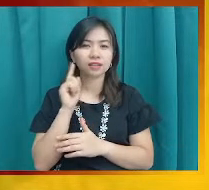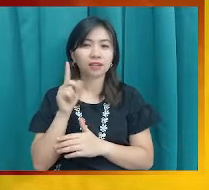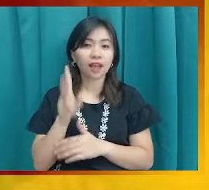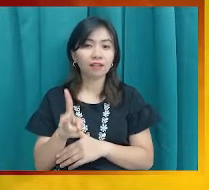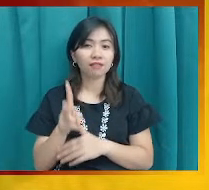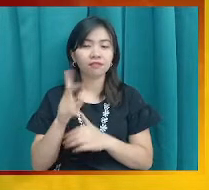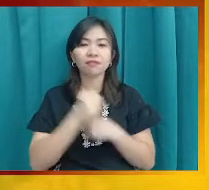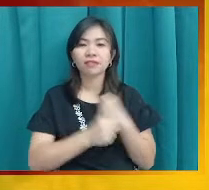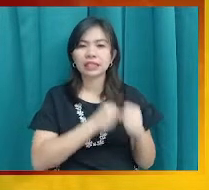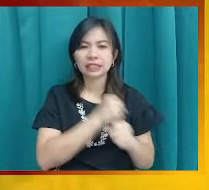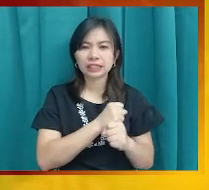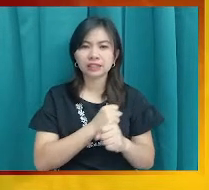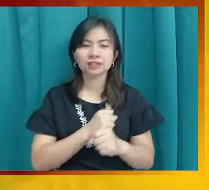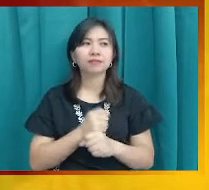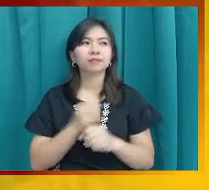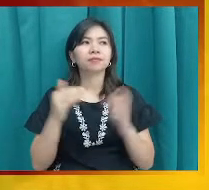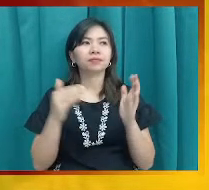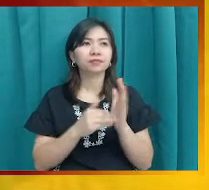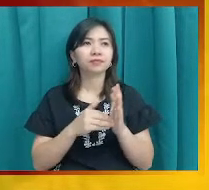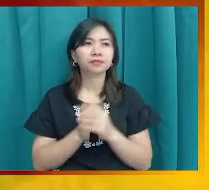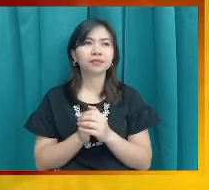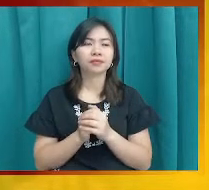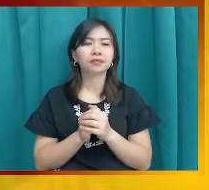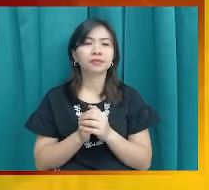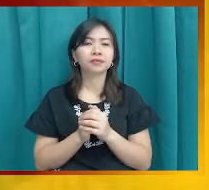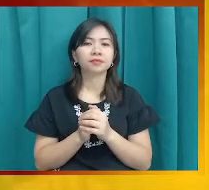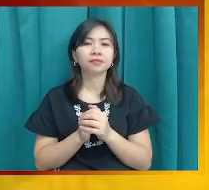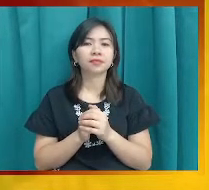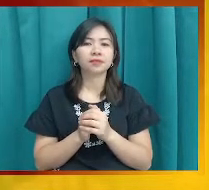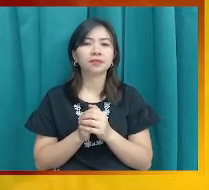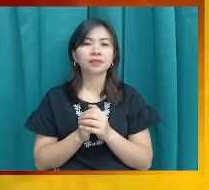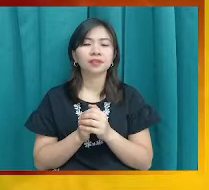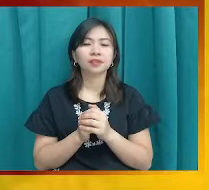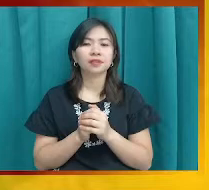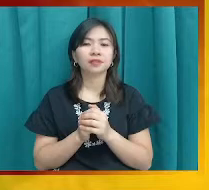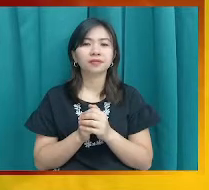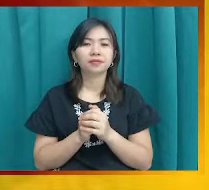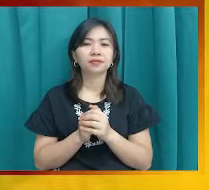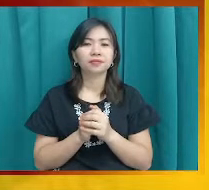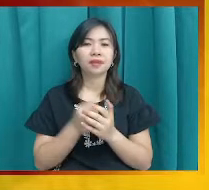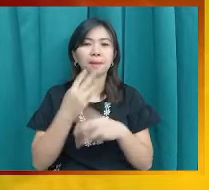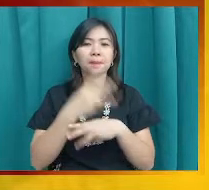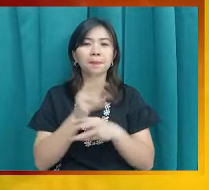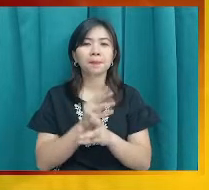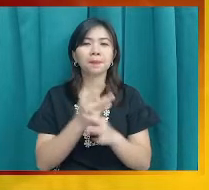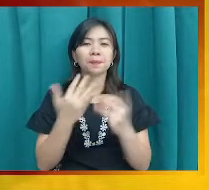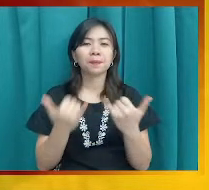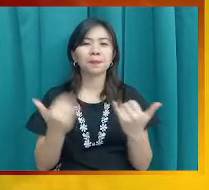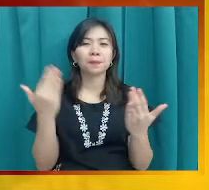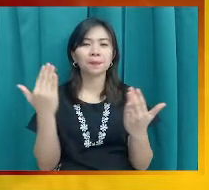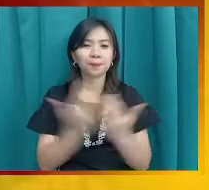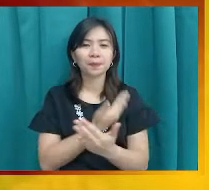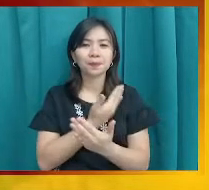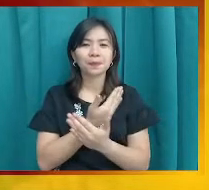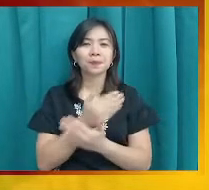dyan. Dapat mababago yan. Yeah. No? Yung gilid naman ng pula tapos yung background naman yung dilaw. Wow, ang todo ng effort